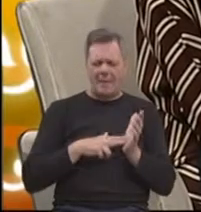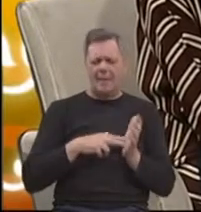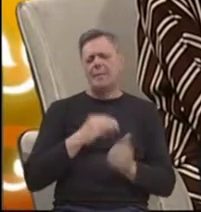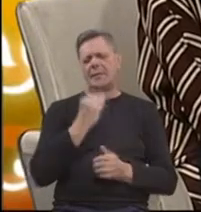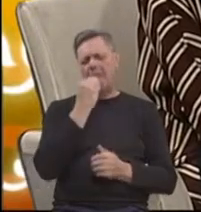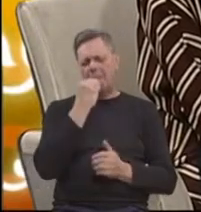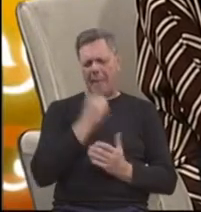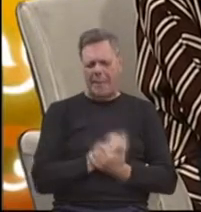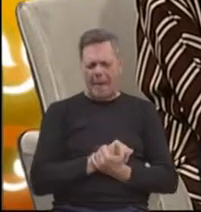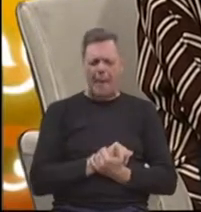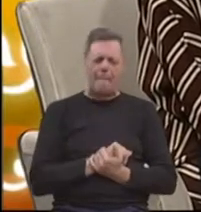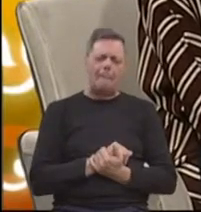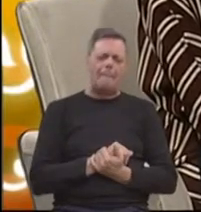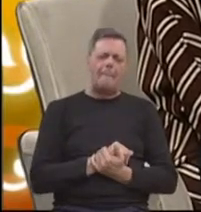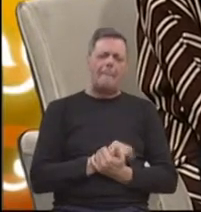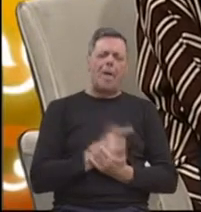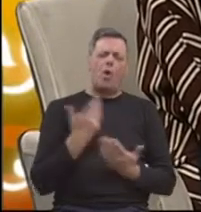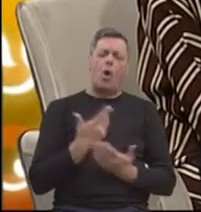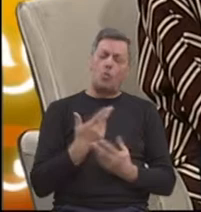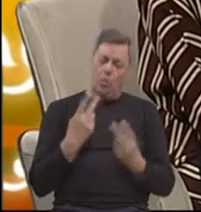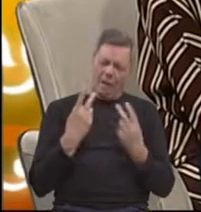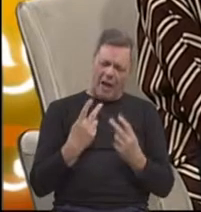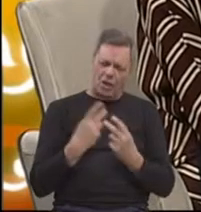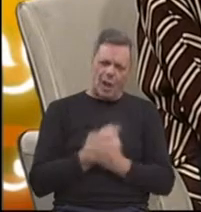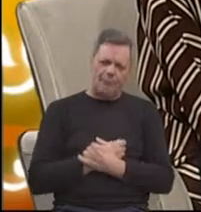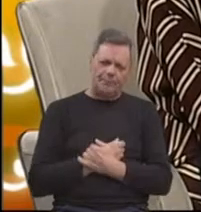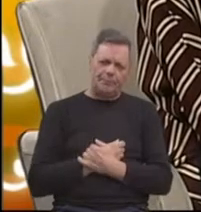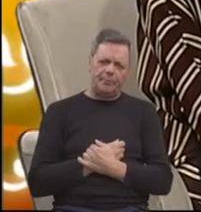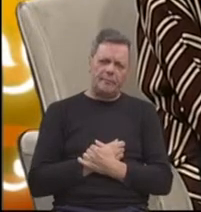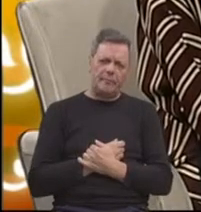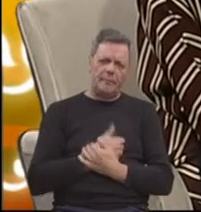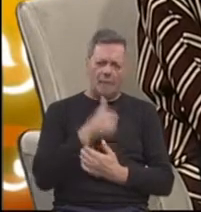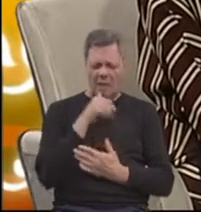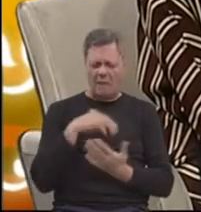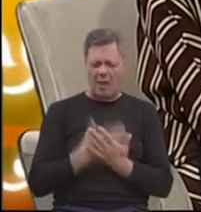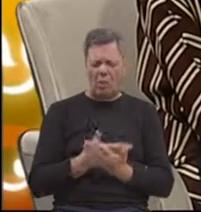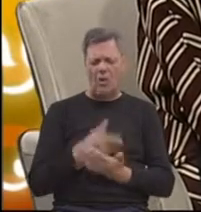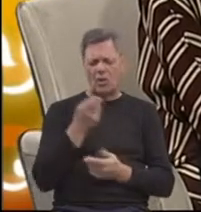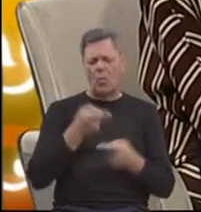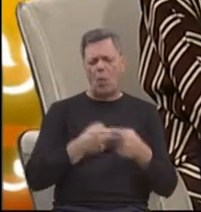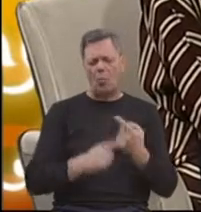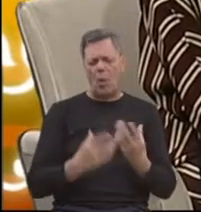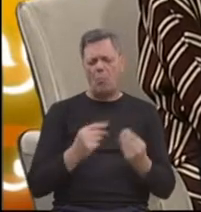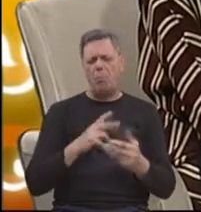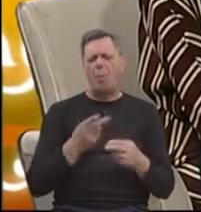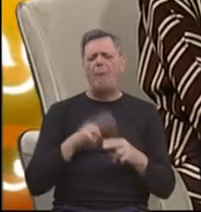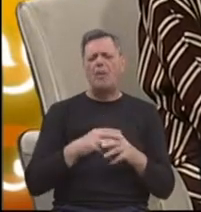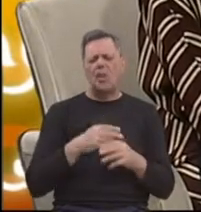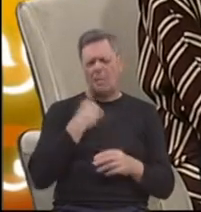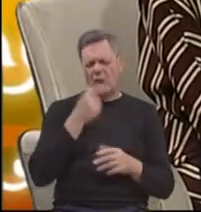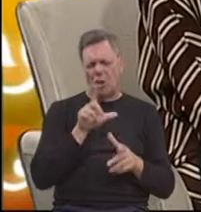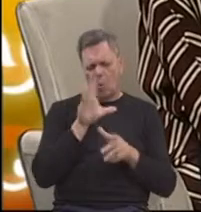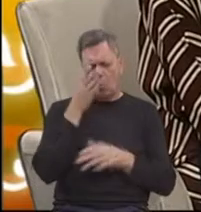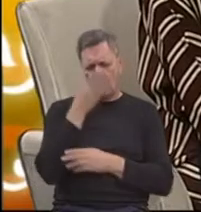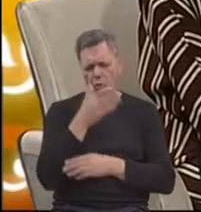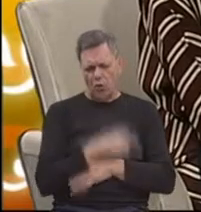preko sezonskih namirnica koje su dosta bitne. I vjerujem da će se u tom segmentu puno više pričati u budućnosti u